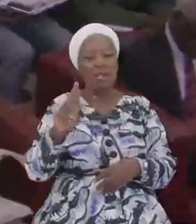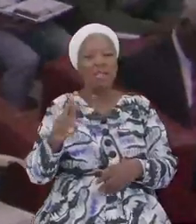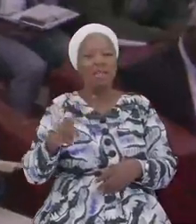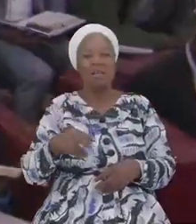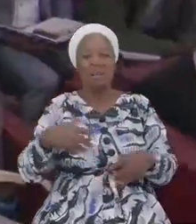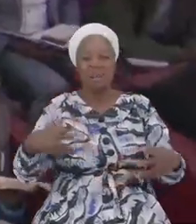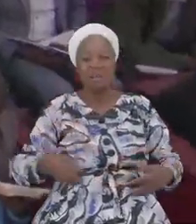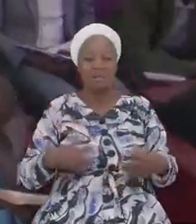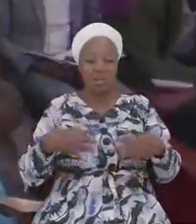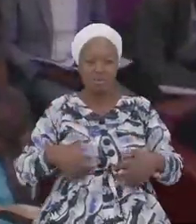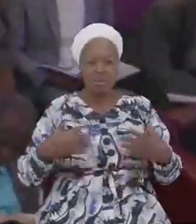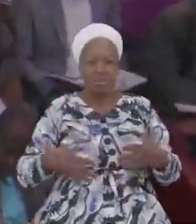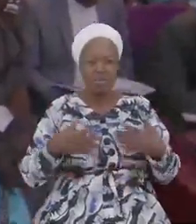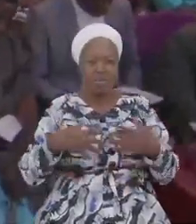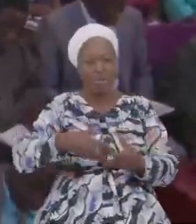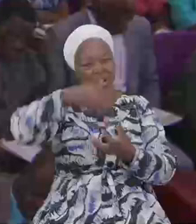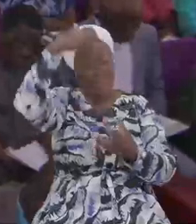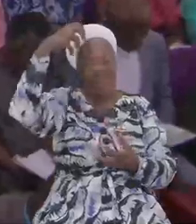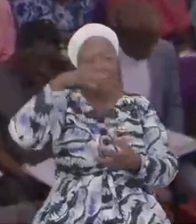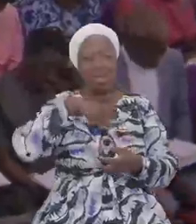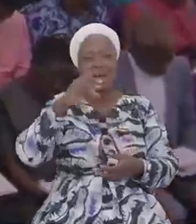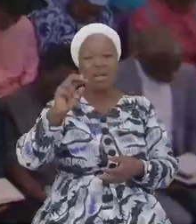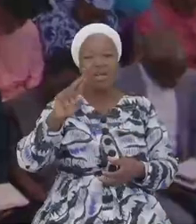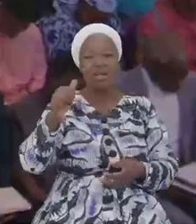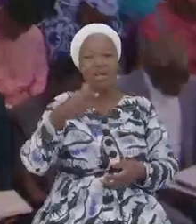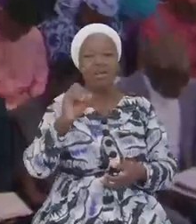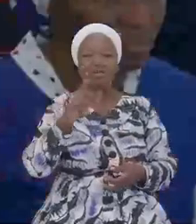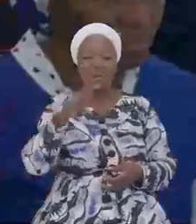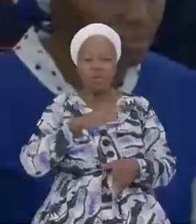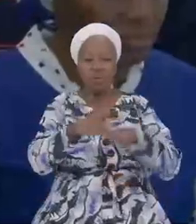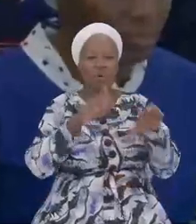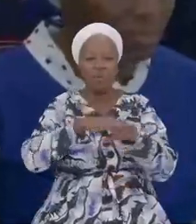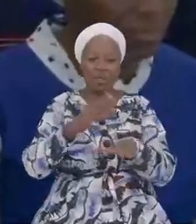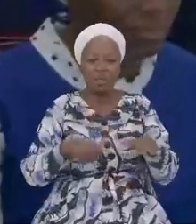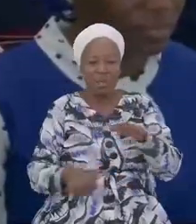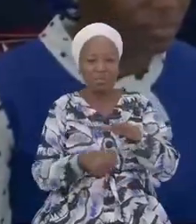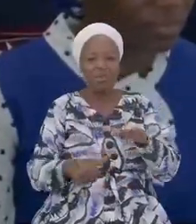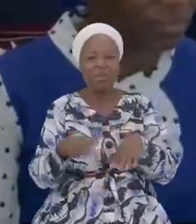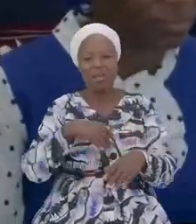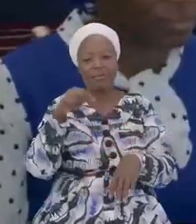tu floreras le lionceau et le dragon. Verset 14.